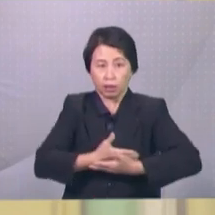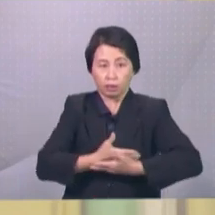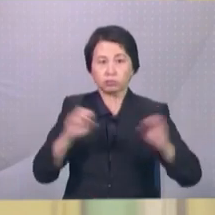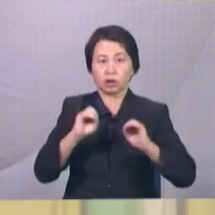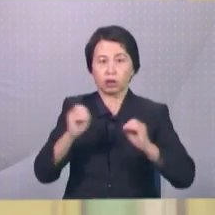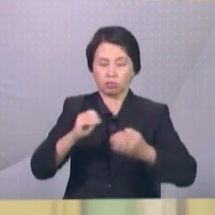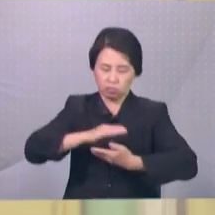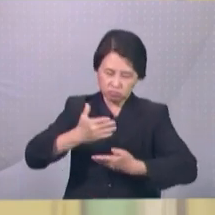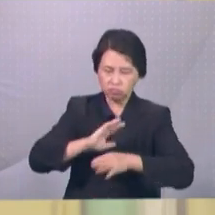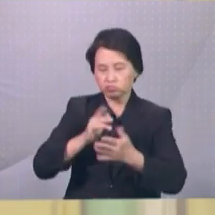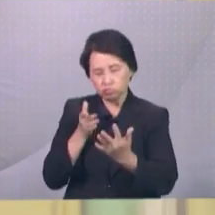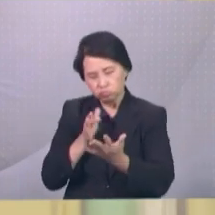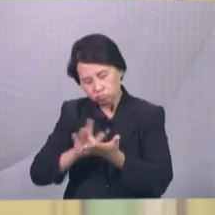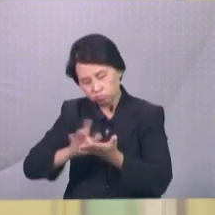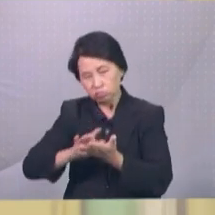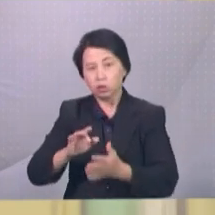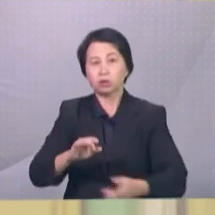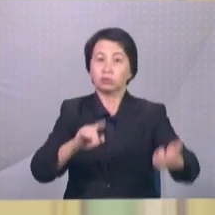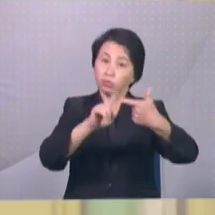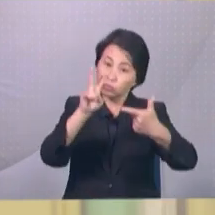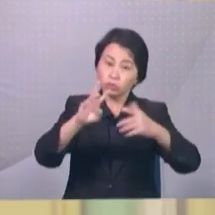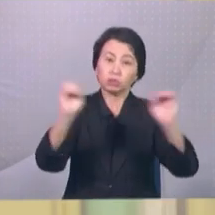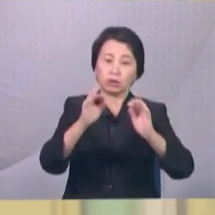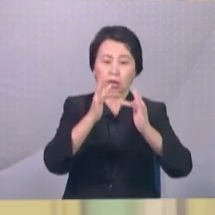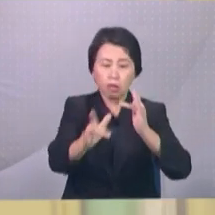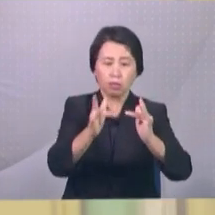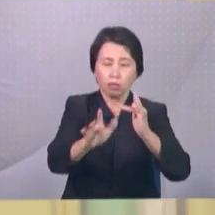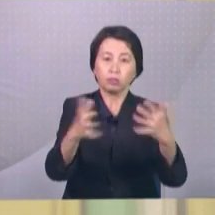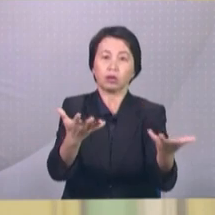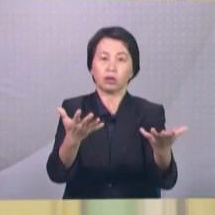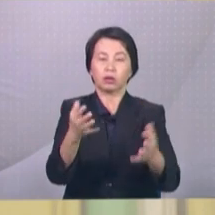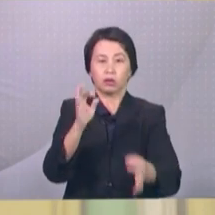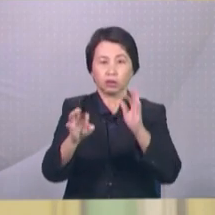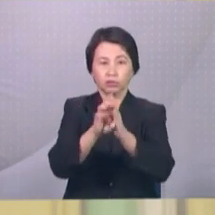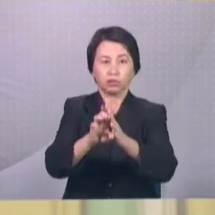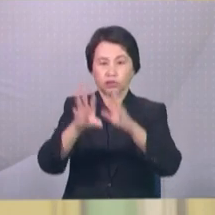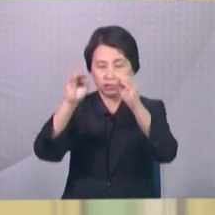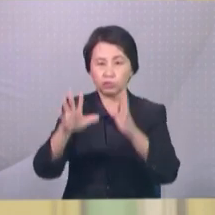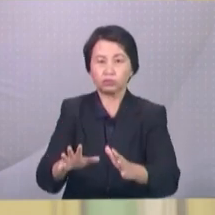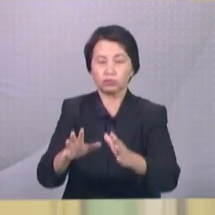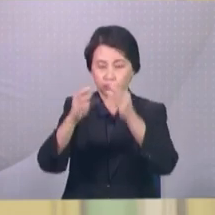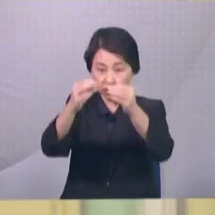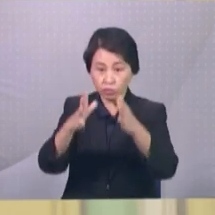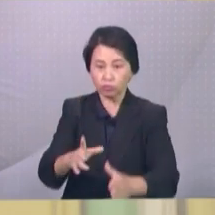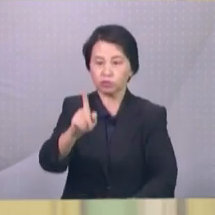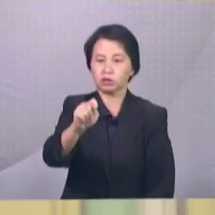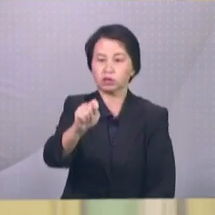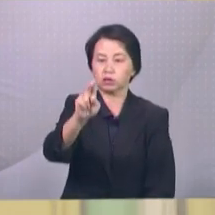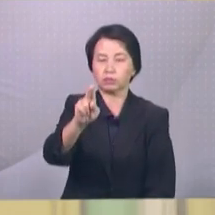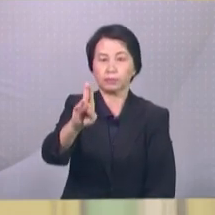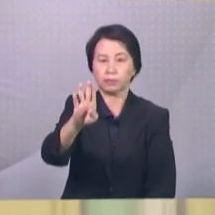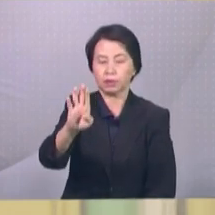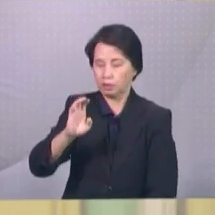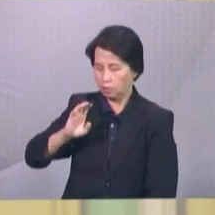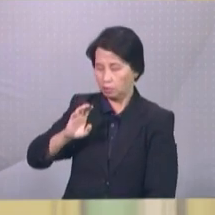mempunyai peranti, yang kedua akses internet. Sebagai contoh, kalau untuk mereka buka Cikgu Tube, ya, dalam platform yang disediakan oleh